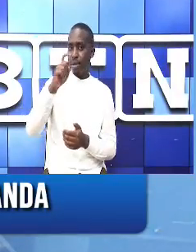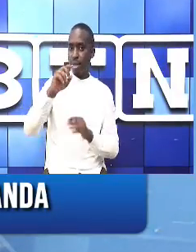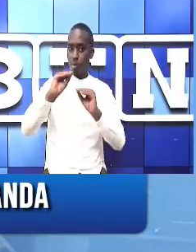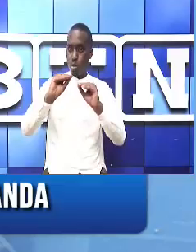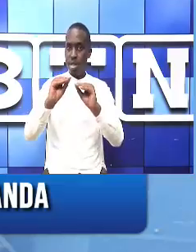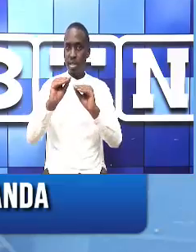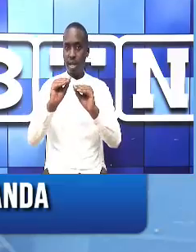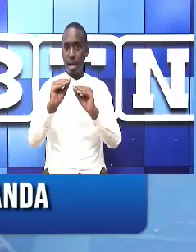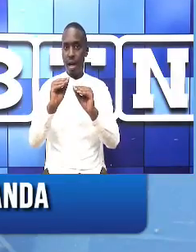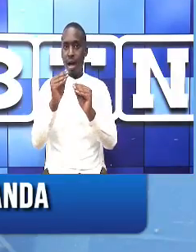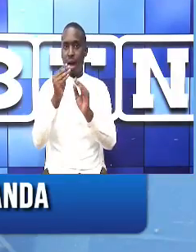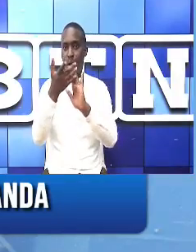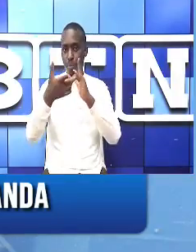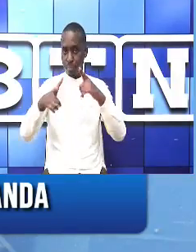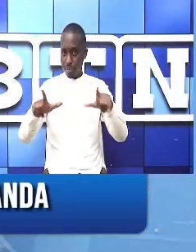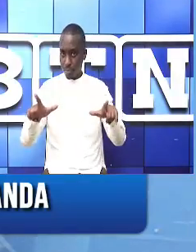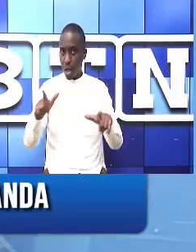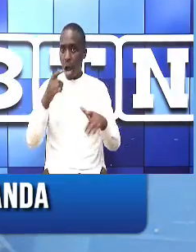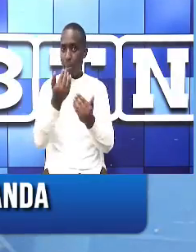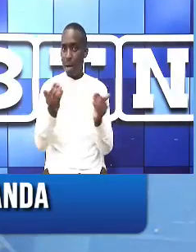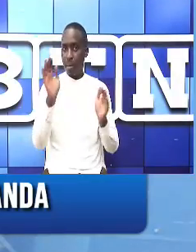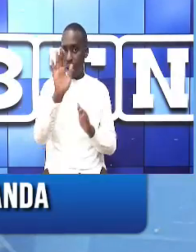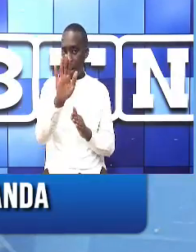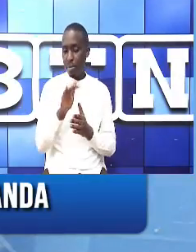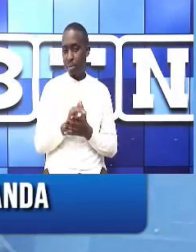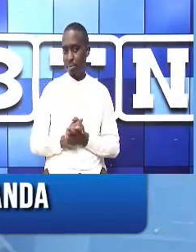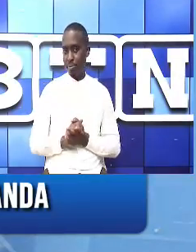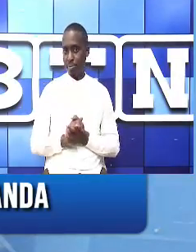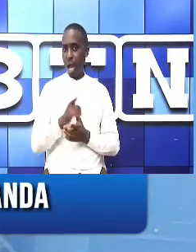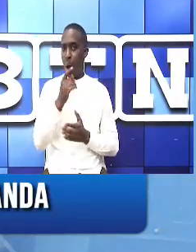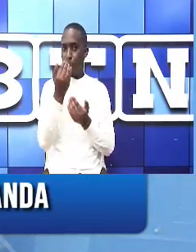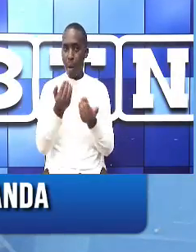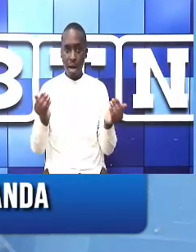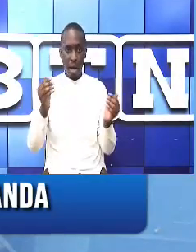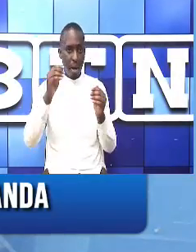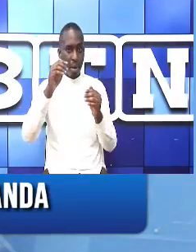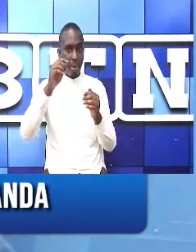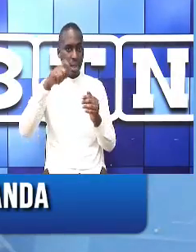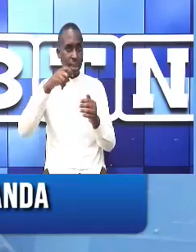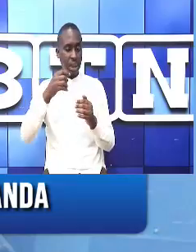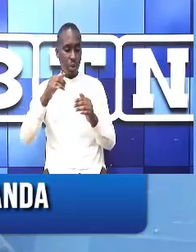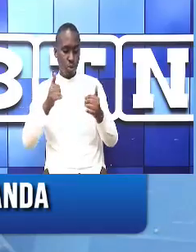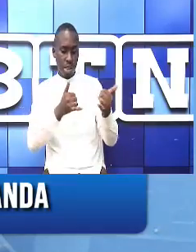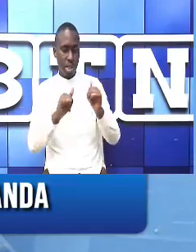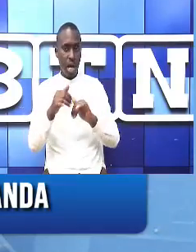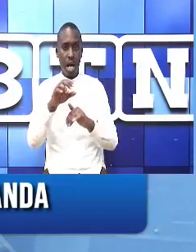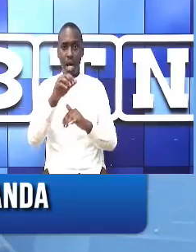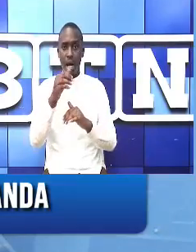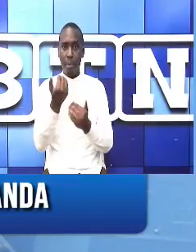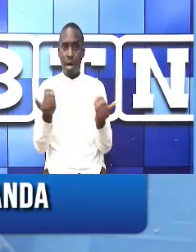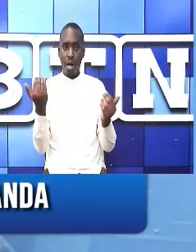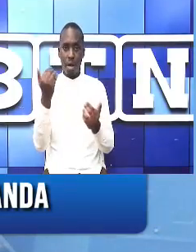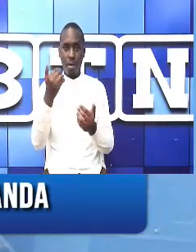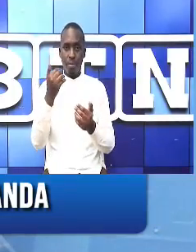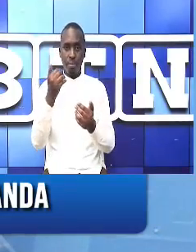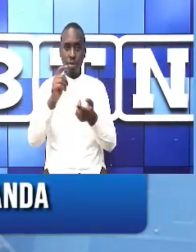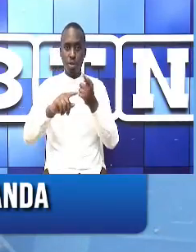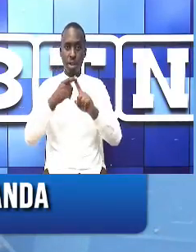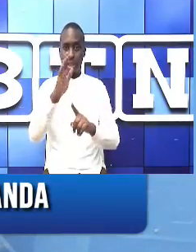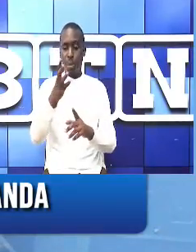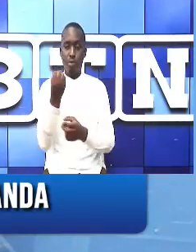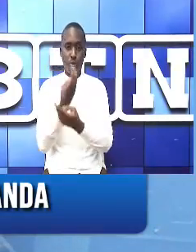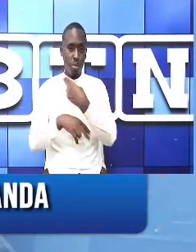ururimi ururimi rw'amarenga abo bana babo abo bana bakeneye no gukina na bagenzi babo bafite ubumuga bwo kutumva